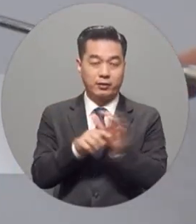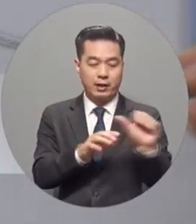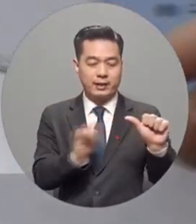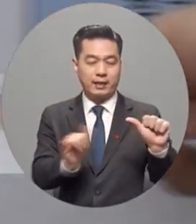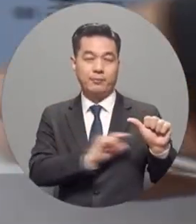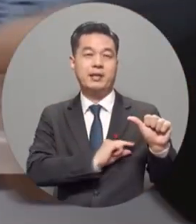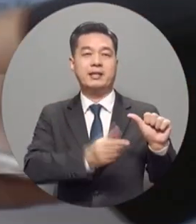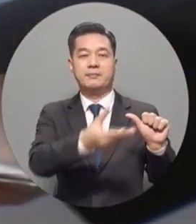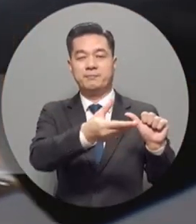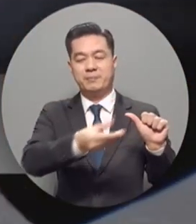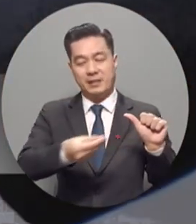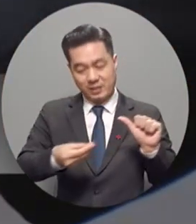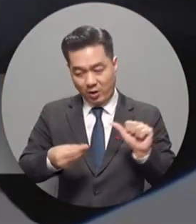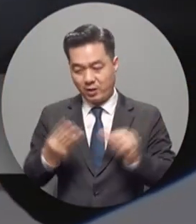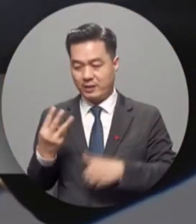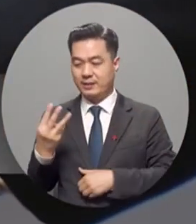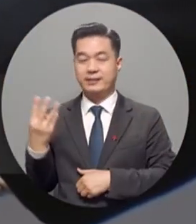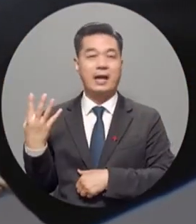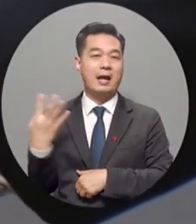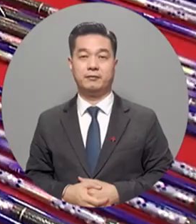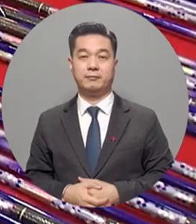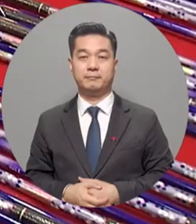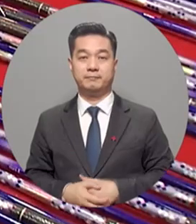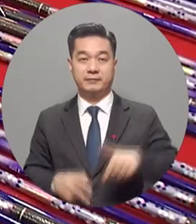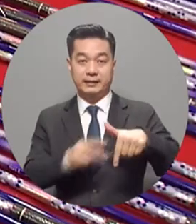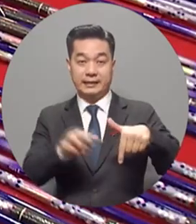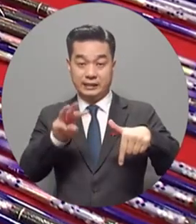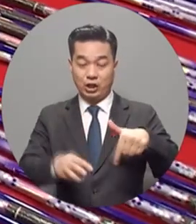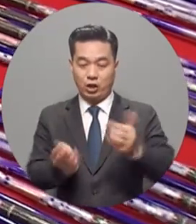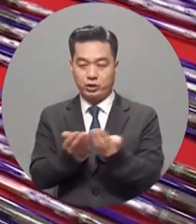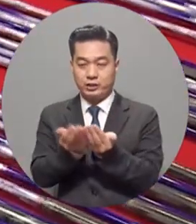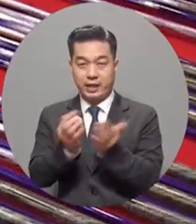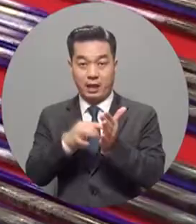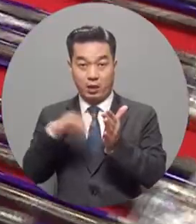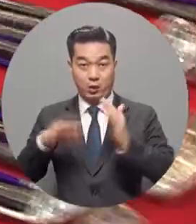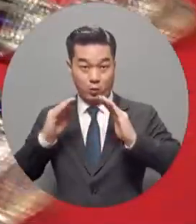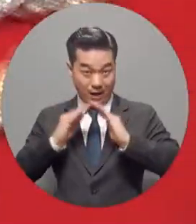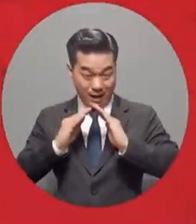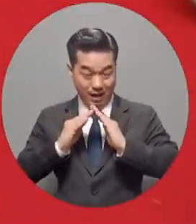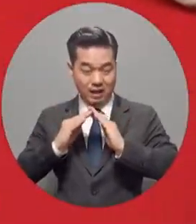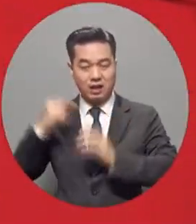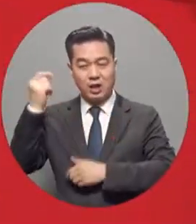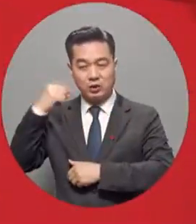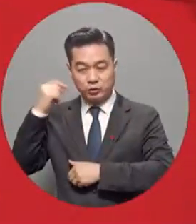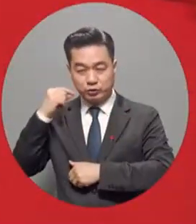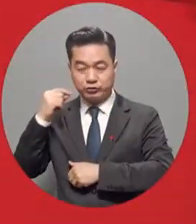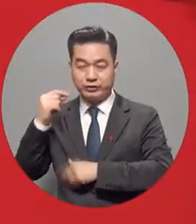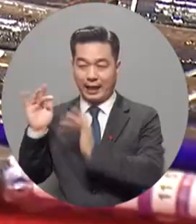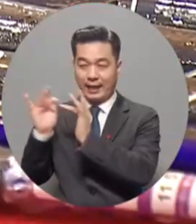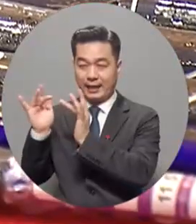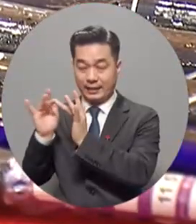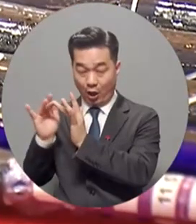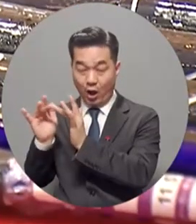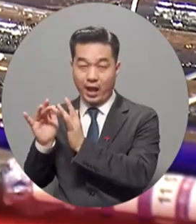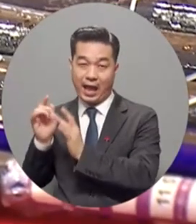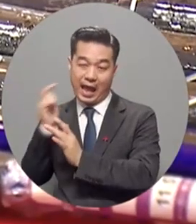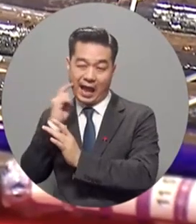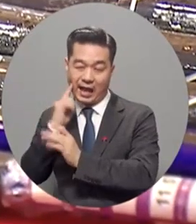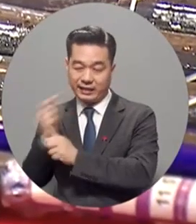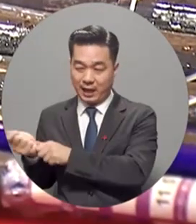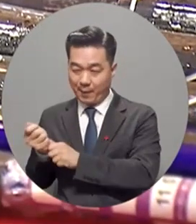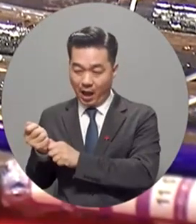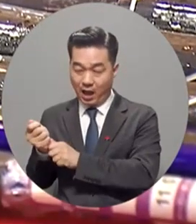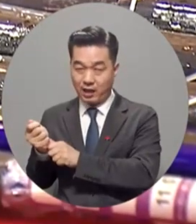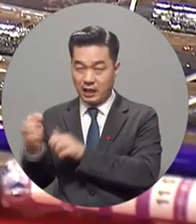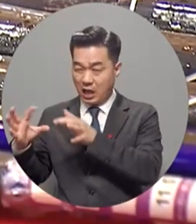원 넘는 부당 이익을 챙긴 것으로 드러났습니다 인천 세관은 중국의 해당 온라인 쇼핑몰에서 짝퉁 골프채 판매자 사이트에